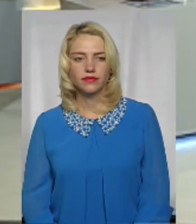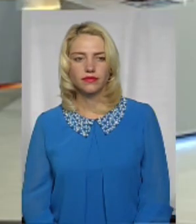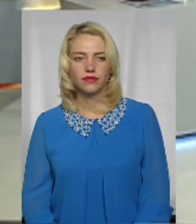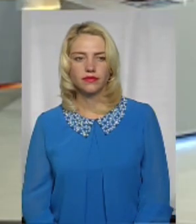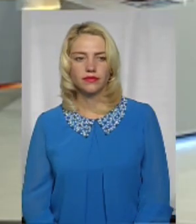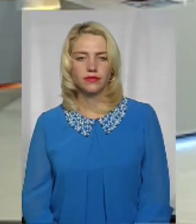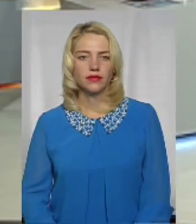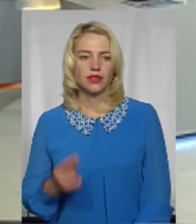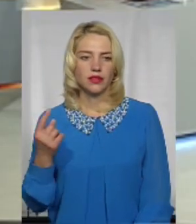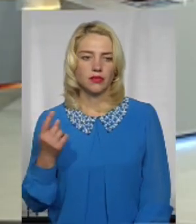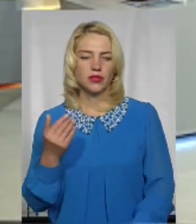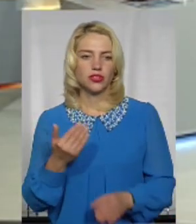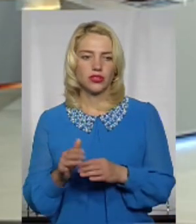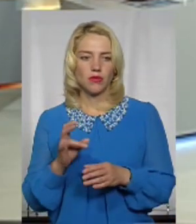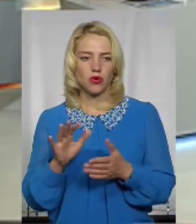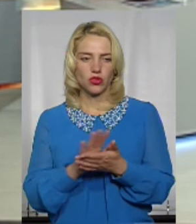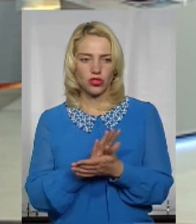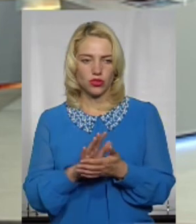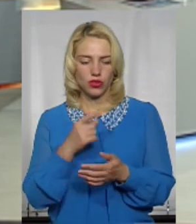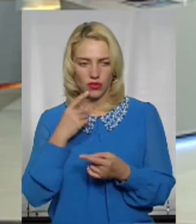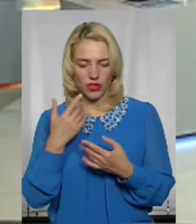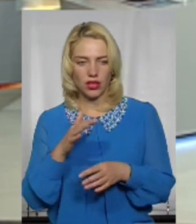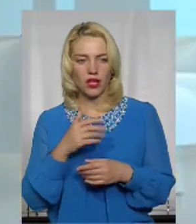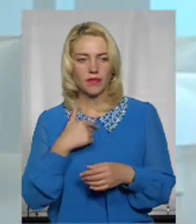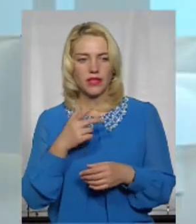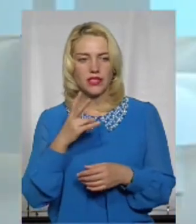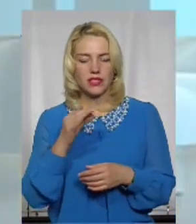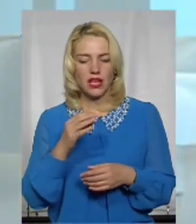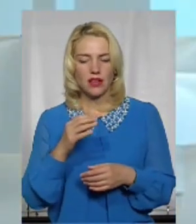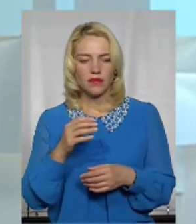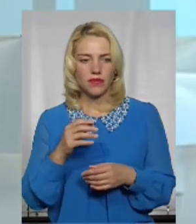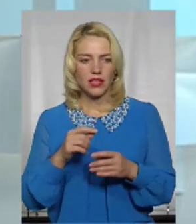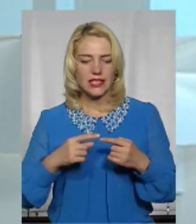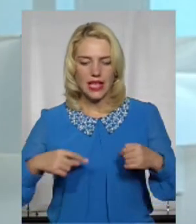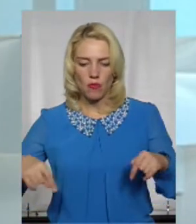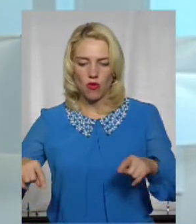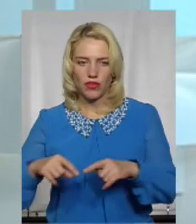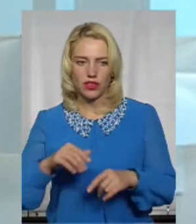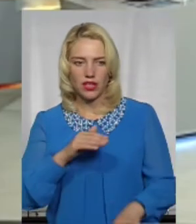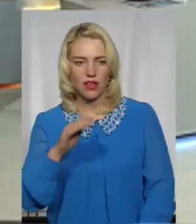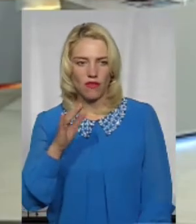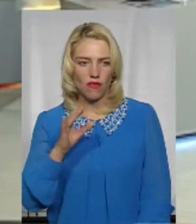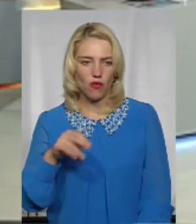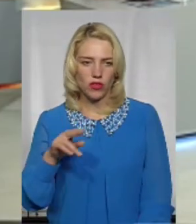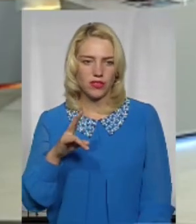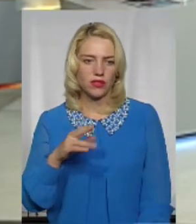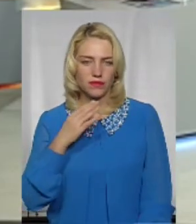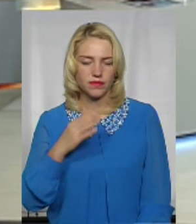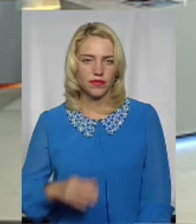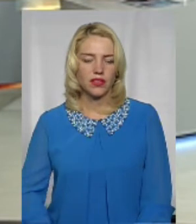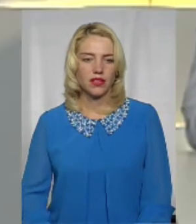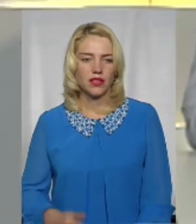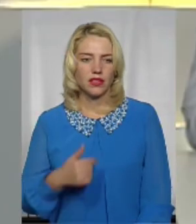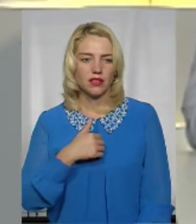Першу частинку ми про очисні споруди все ж таки говорили. Давайте про заповідний фонд, але в хвилинку вкладіться, тому що лишилися дві. Так, я тільки